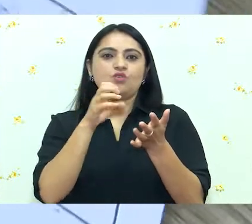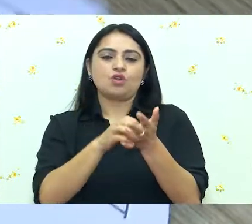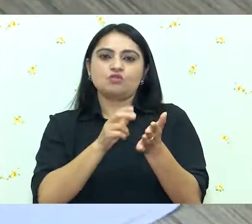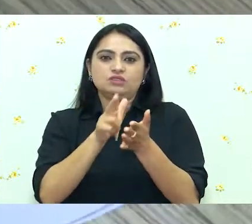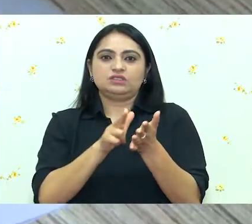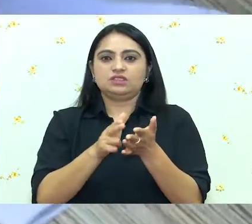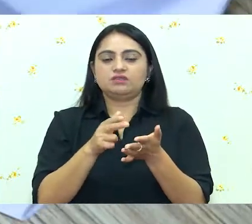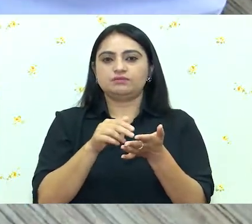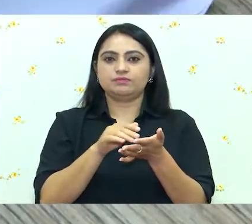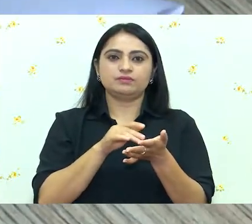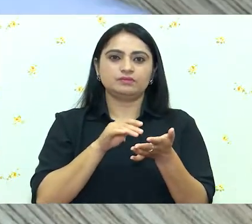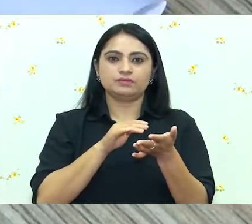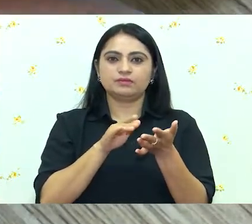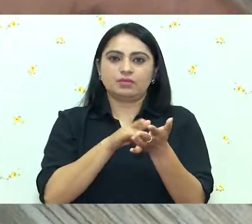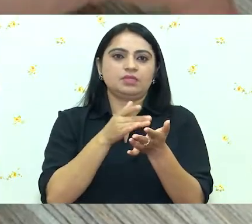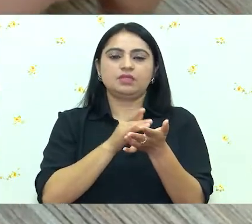बिग्रिँदैन।